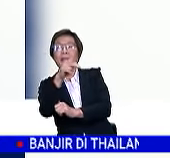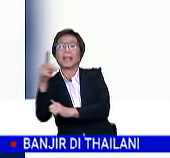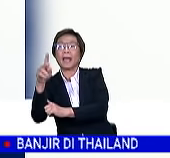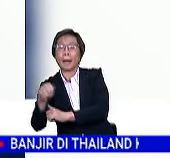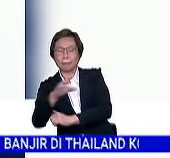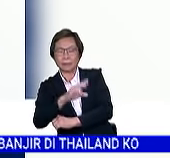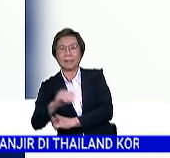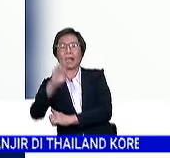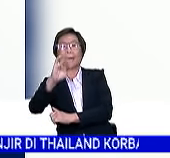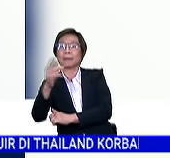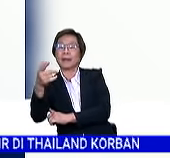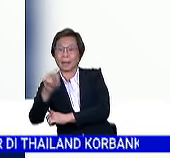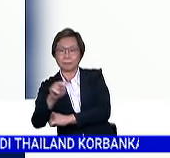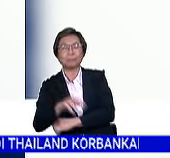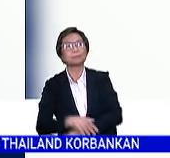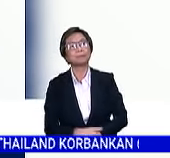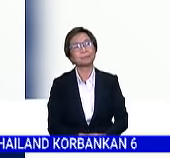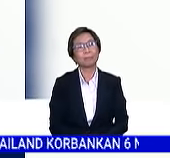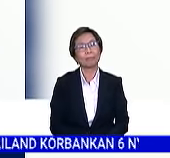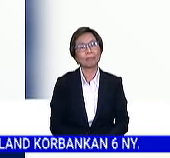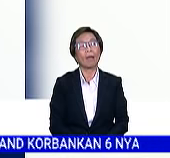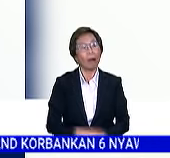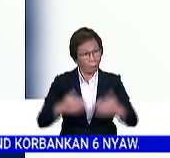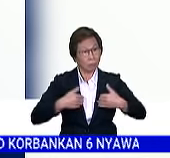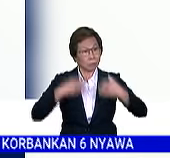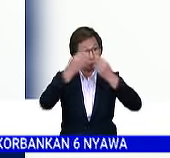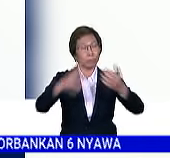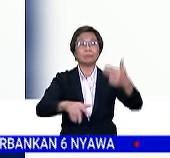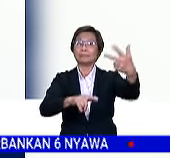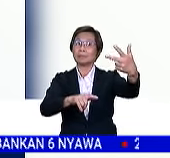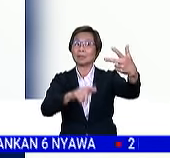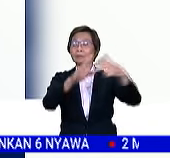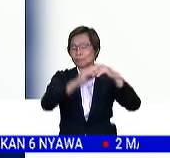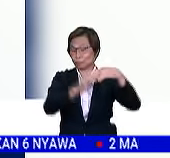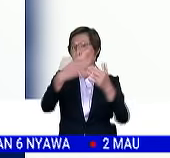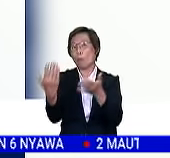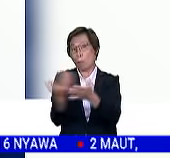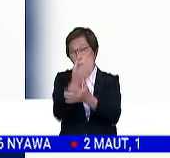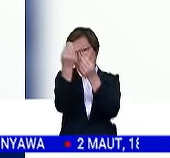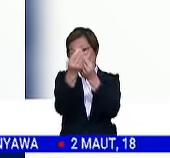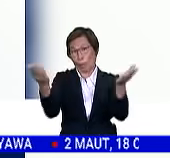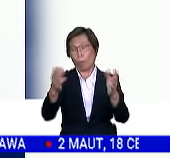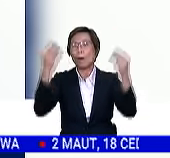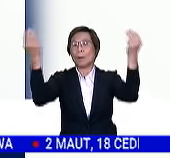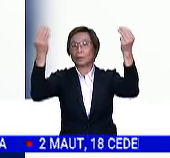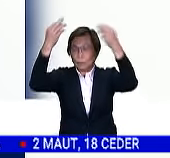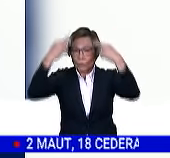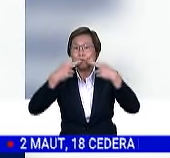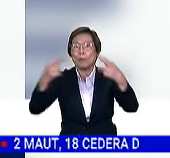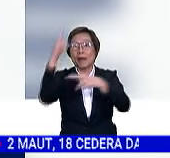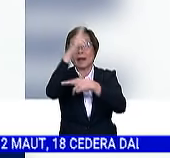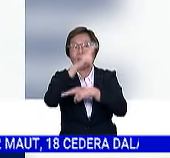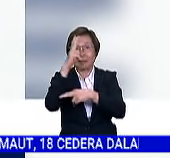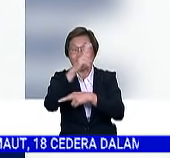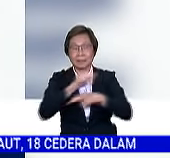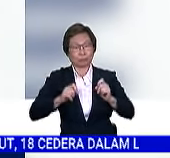Kesihatan dan Majlis Keselamatan Negara. Beliau turut mengumumkan tiga kelonggaran baharu. Majlis rasmi kerajaan dan